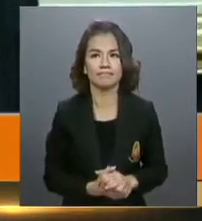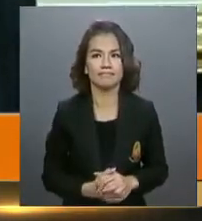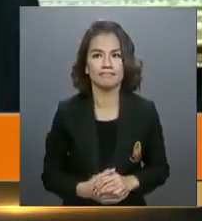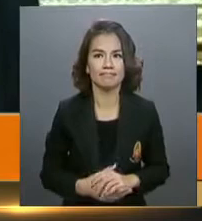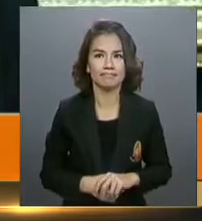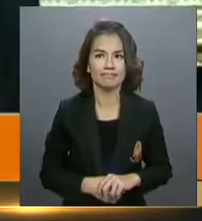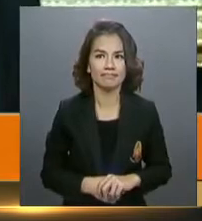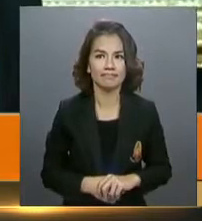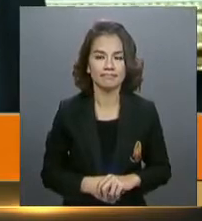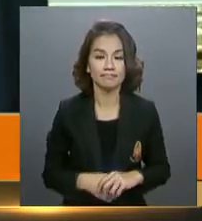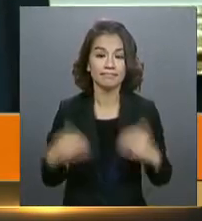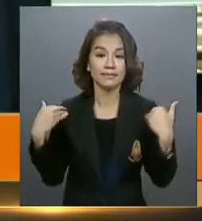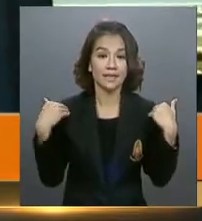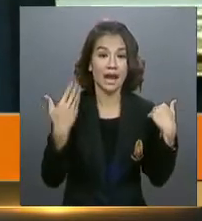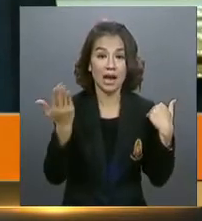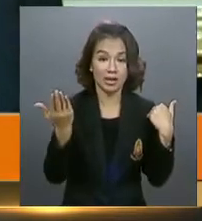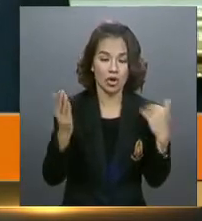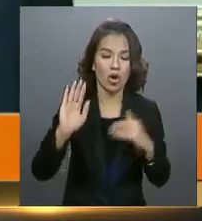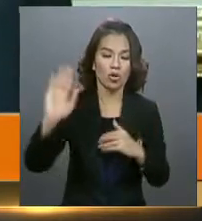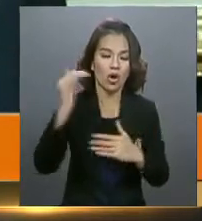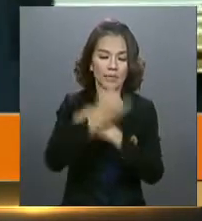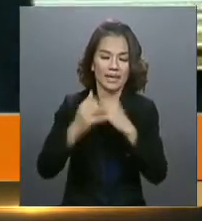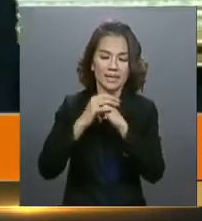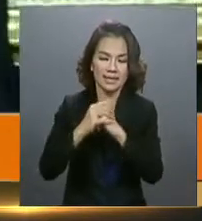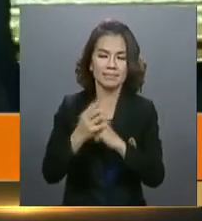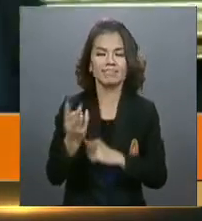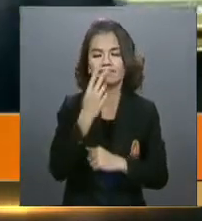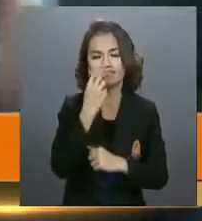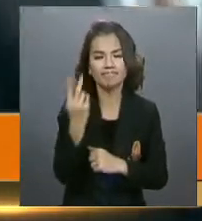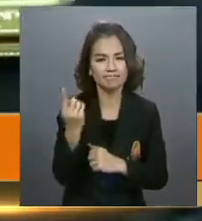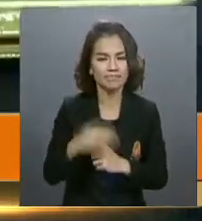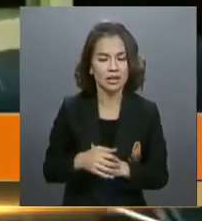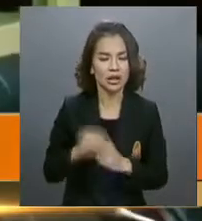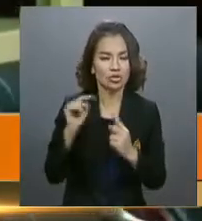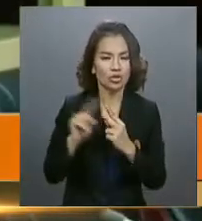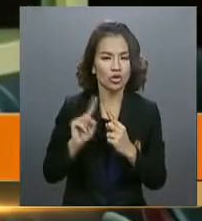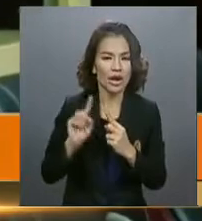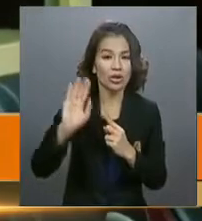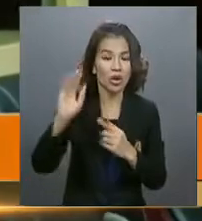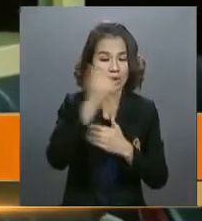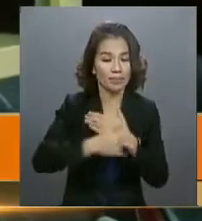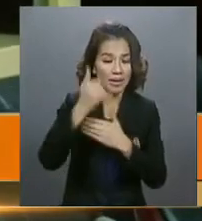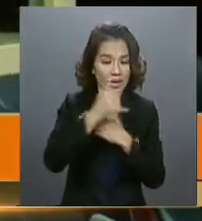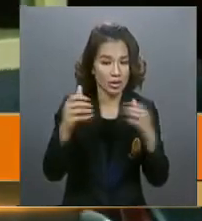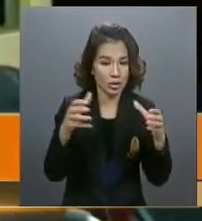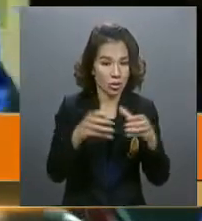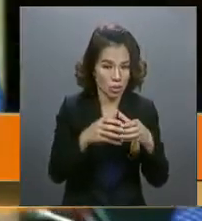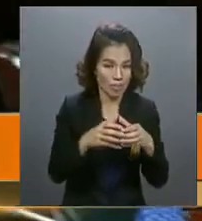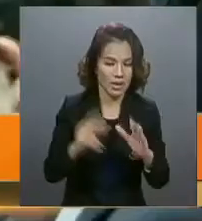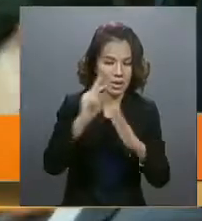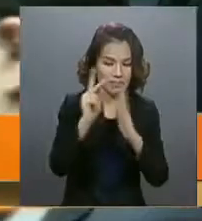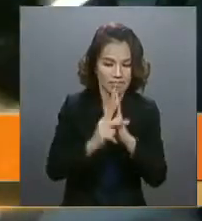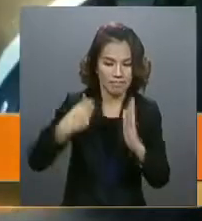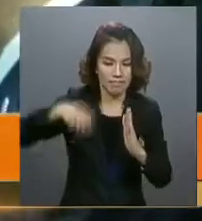ท่าทีดังกล่าวถือว่าเป็นความเคลื่อนไหวล่าสุดของจีนนะครับหลังจากศาลอนุญาโตตุลาการระหว่างประเทศณกรุงเฮกตัดสินให้จีน